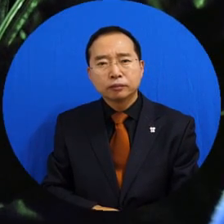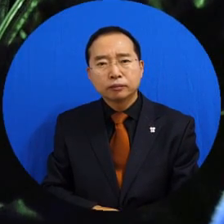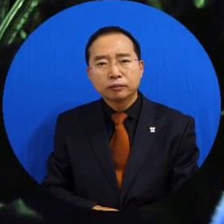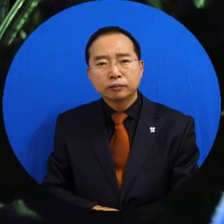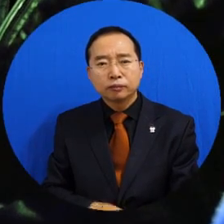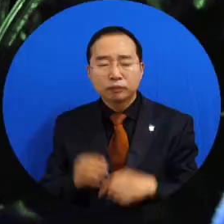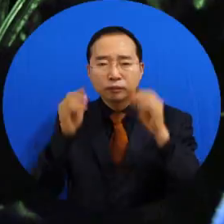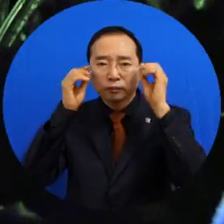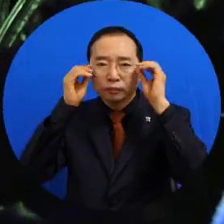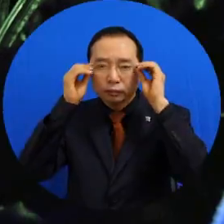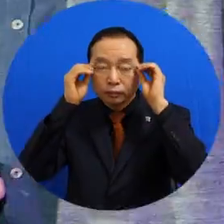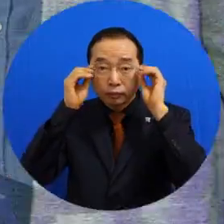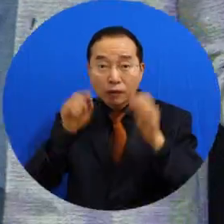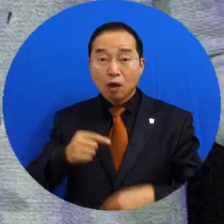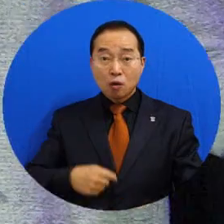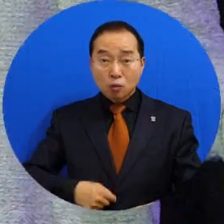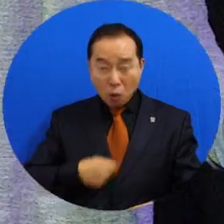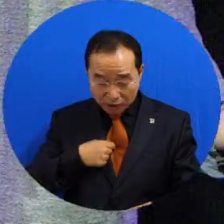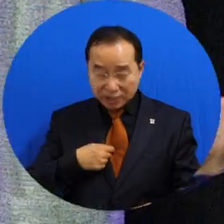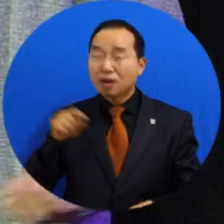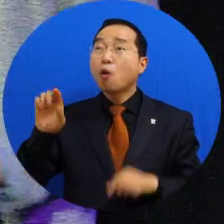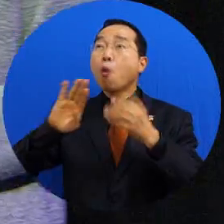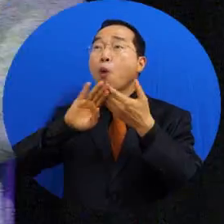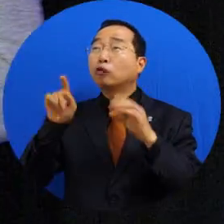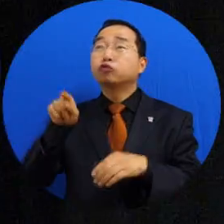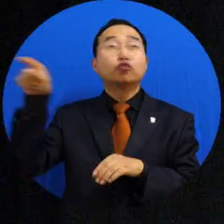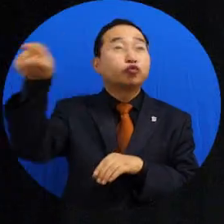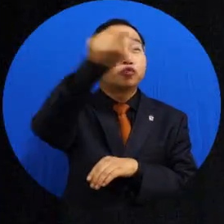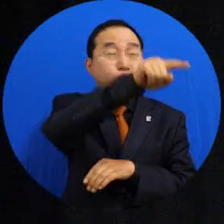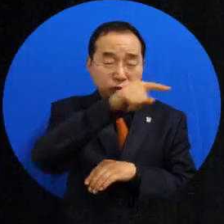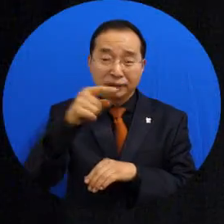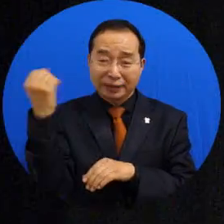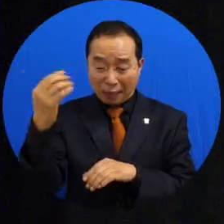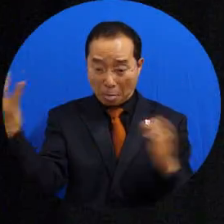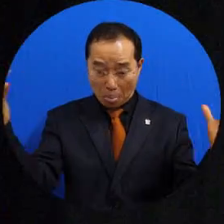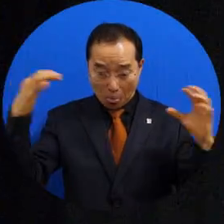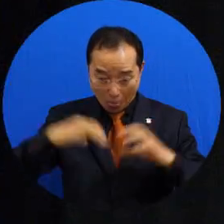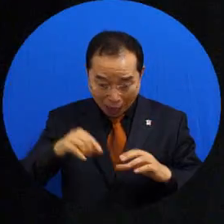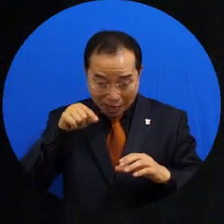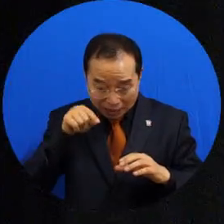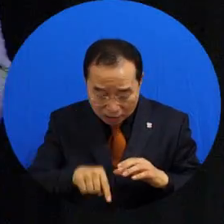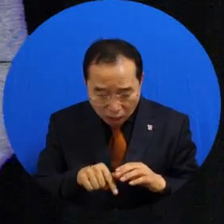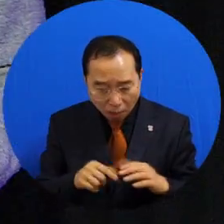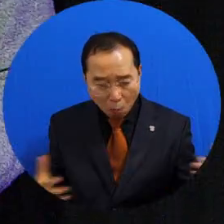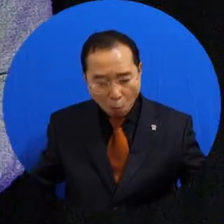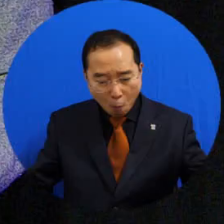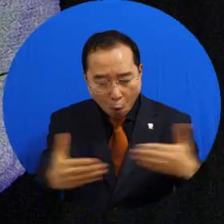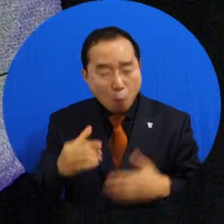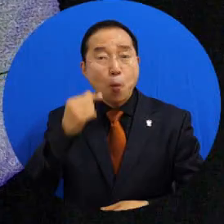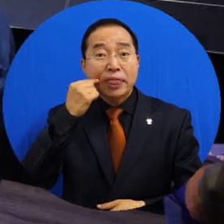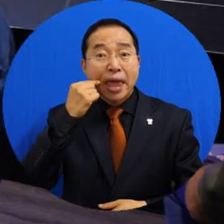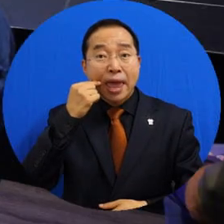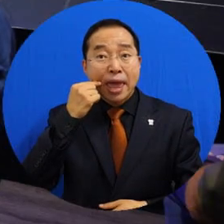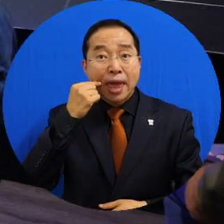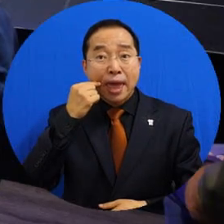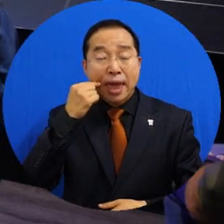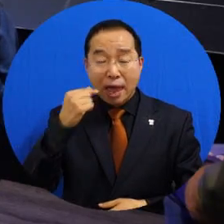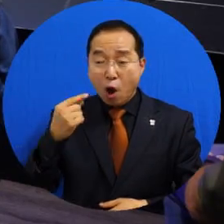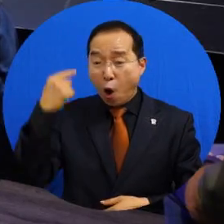솔직히 말해서 저런 사람들도 포용을 못하면서 우리가 어떻게 우리랑 피부 색깔이 다른 사람들을 수용하라고 말할 수 있겠어요?